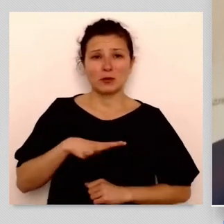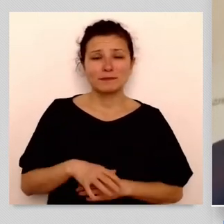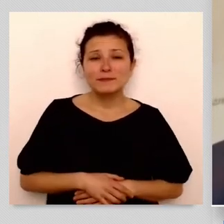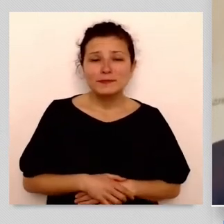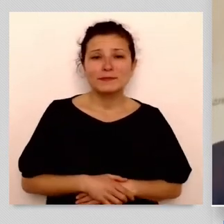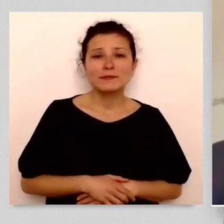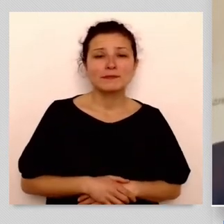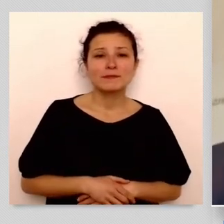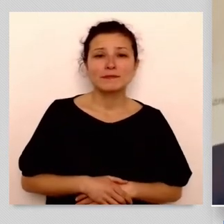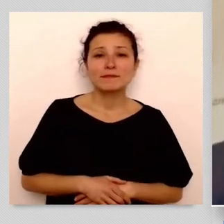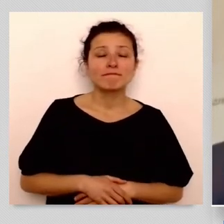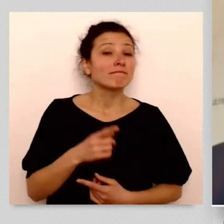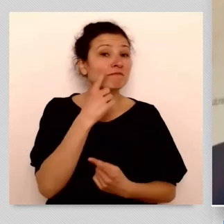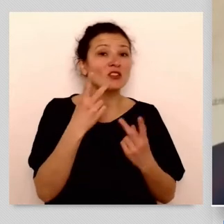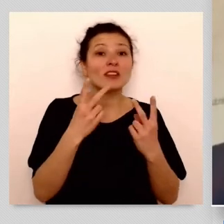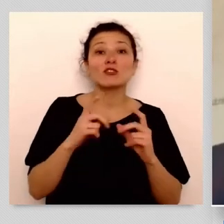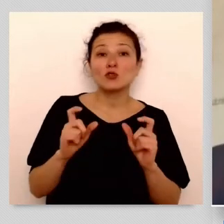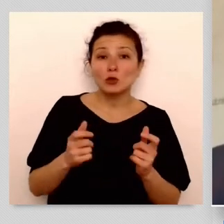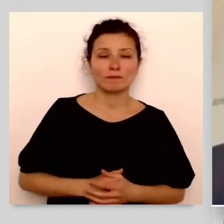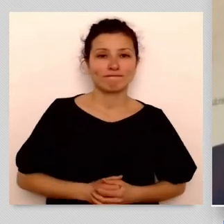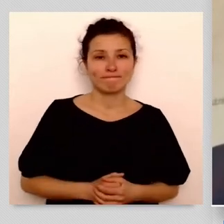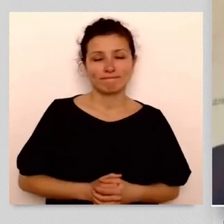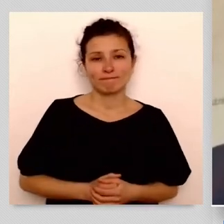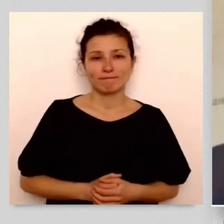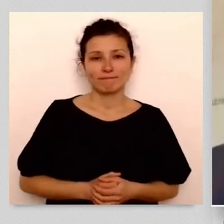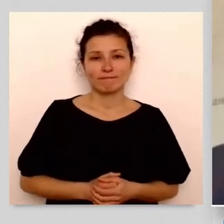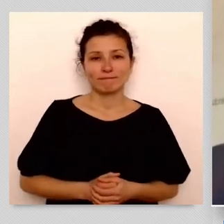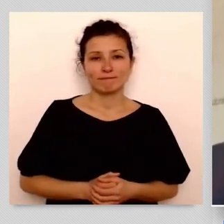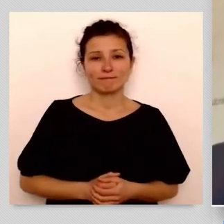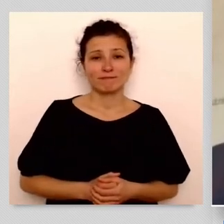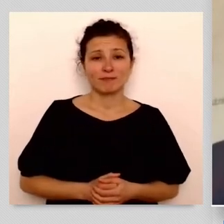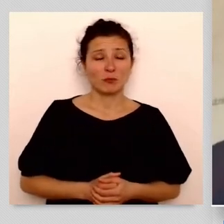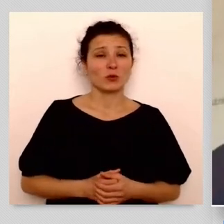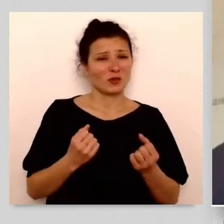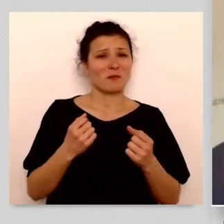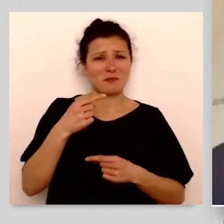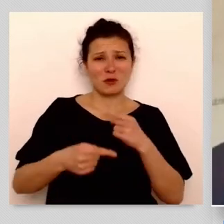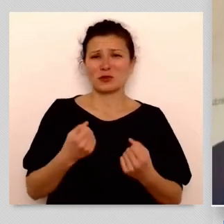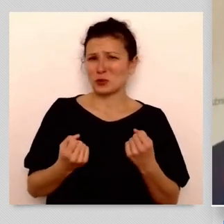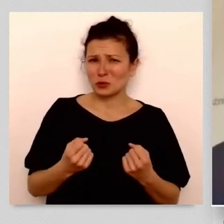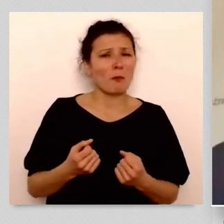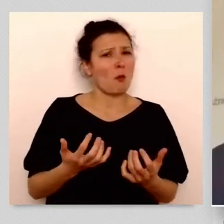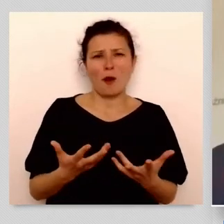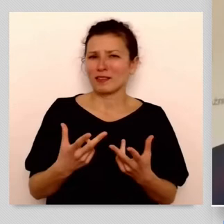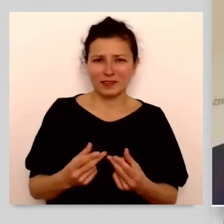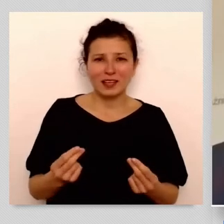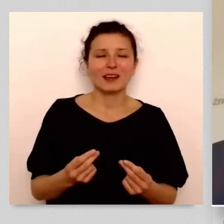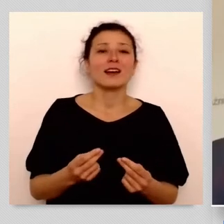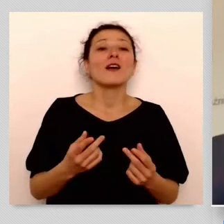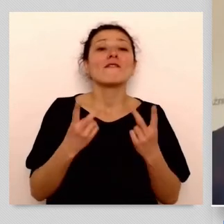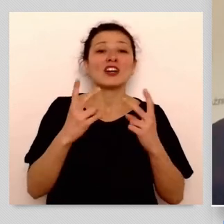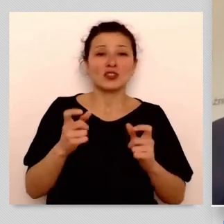myślę, że to, co jest chyba najważniejsze w tym trudnym procesie, bo to nie jest łatwy proces, to jest język debaty.